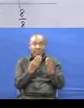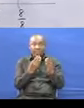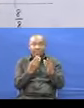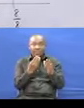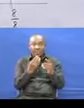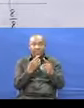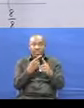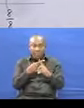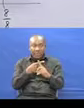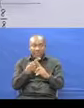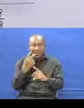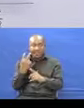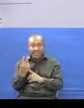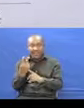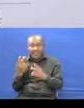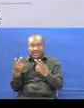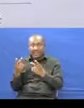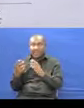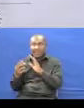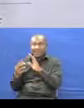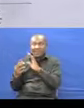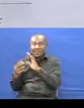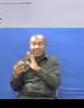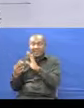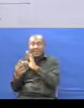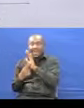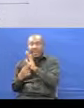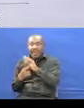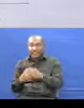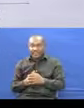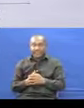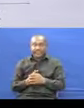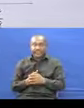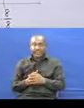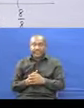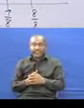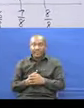mbili. Ambayo moja kwa moja unapata tano kujumlisha mbili, unapata?